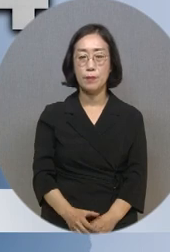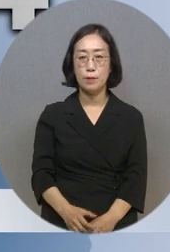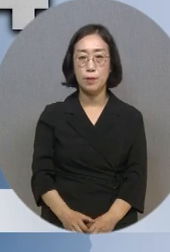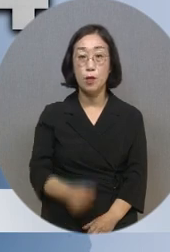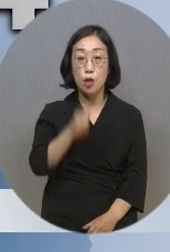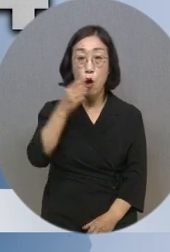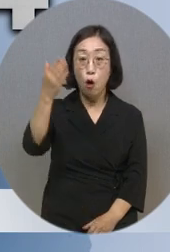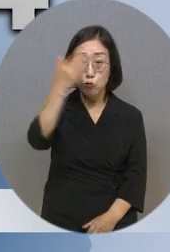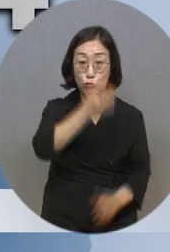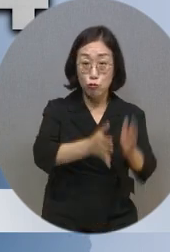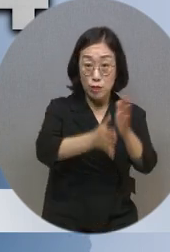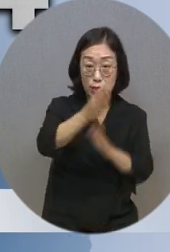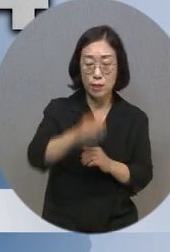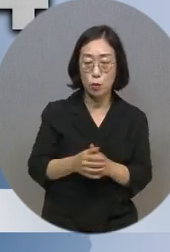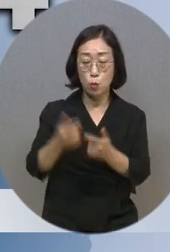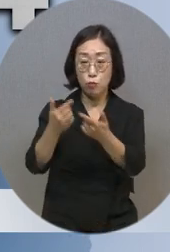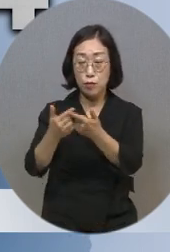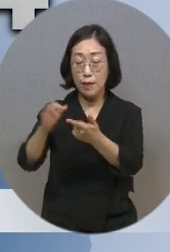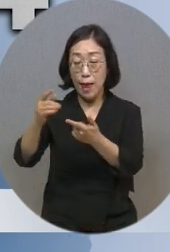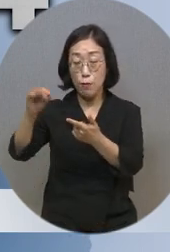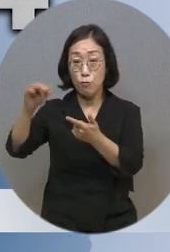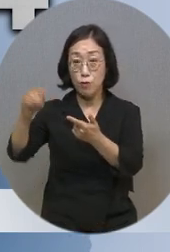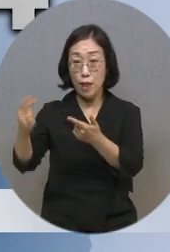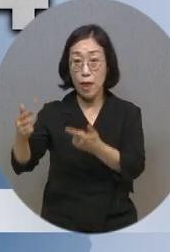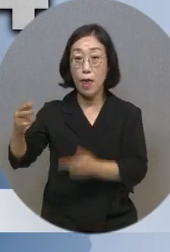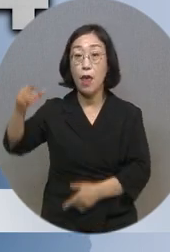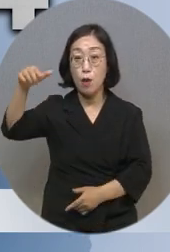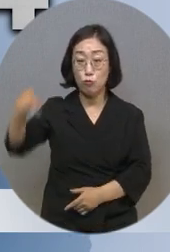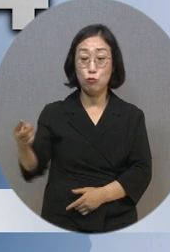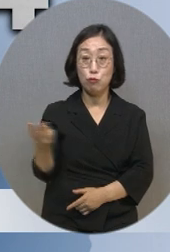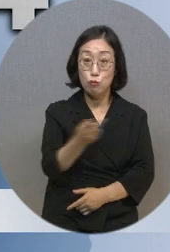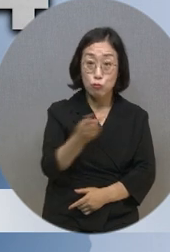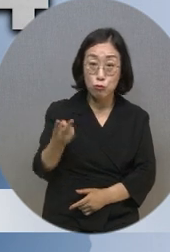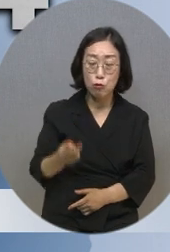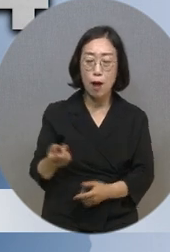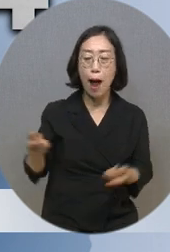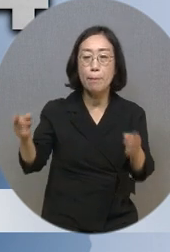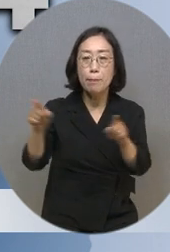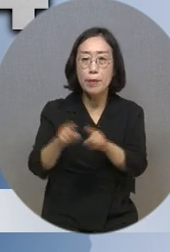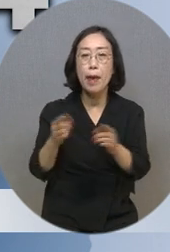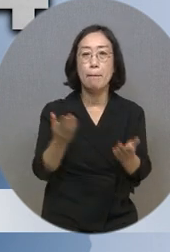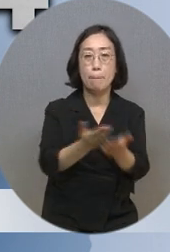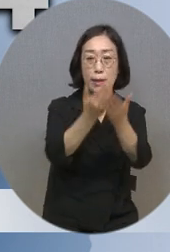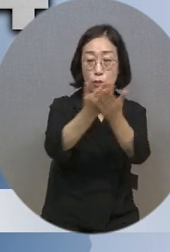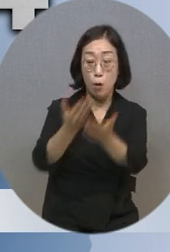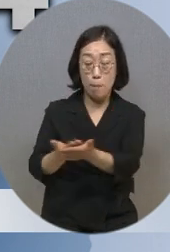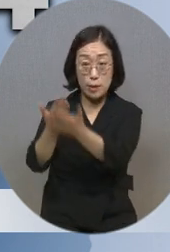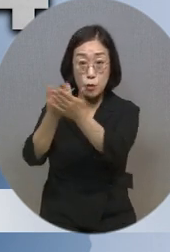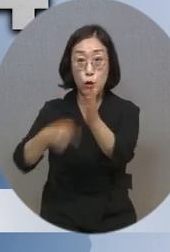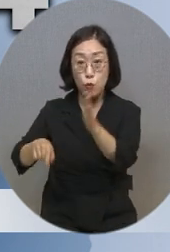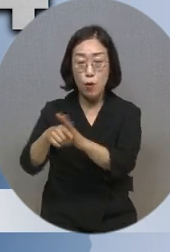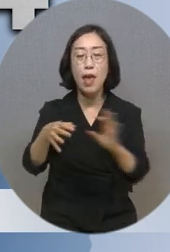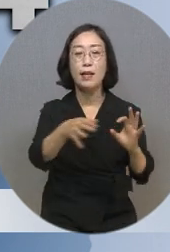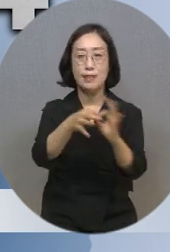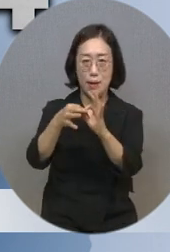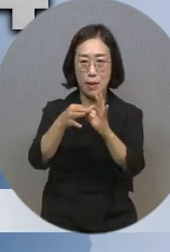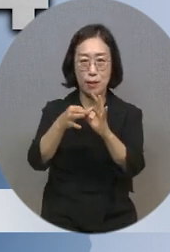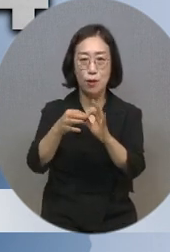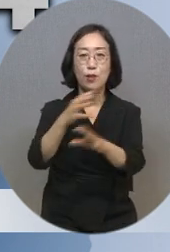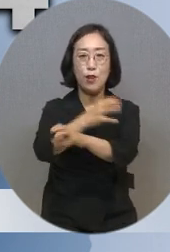전라남도 여수시와 부산광역시 해운대구가 양도시의 동반성장을 위해 자매결연 협약식을